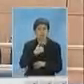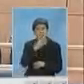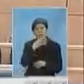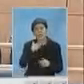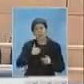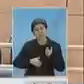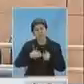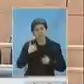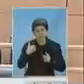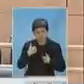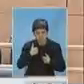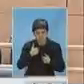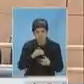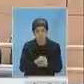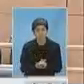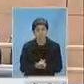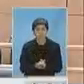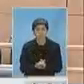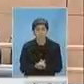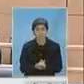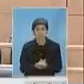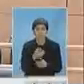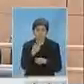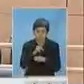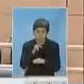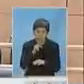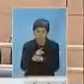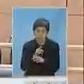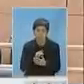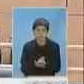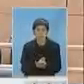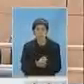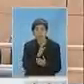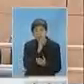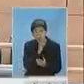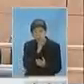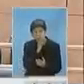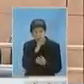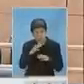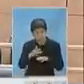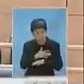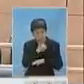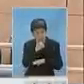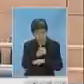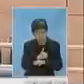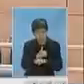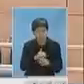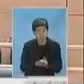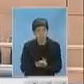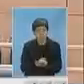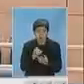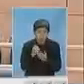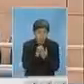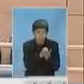เขารำคาญท่านประธานครับถ้าหากนักการเมืองในสภาไม่ช่วยกันปกป้องระบบ